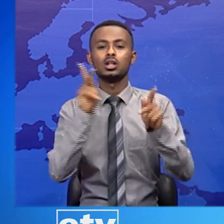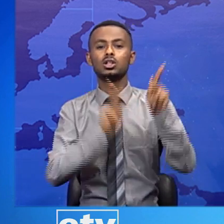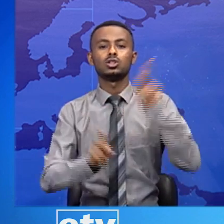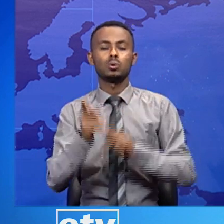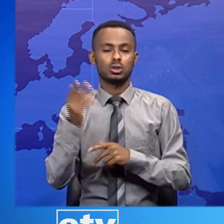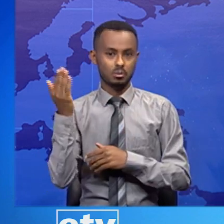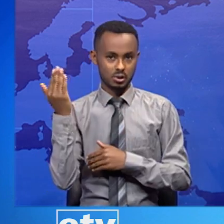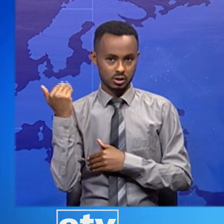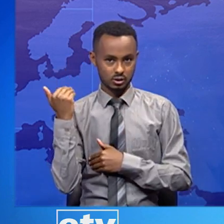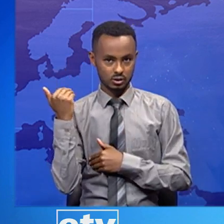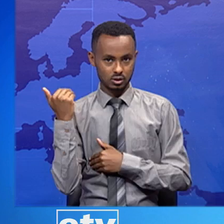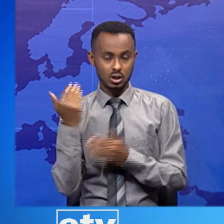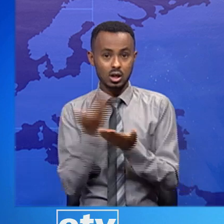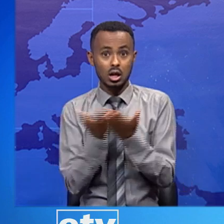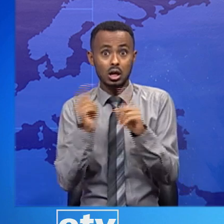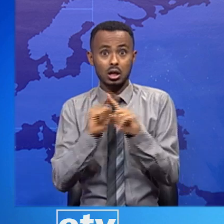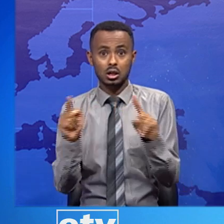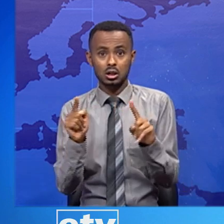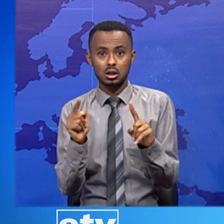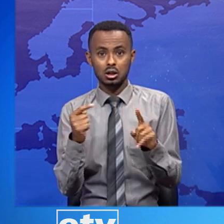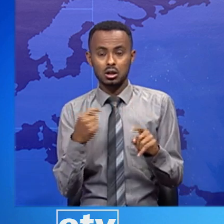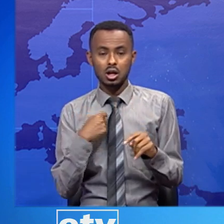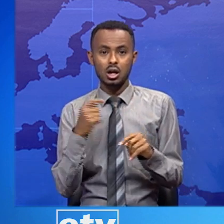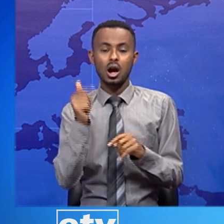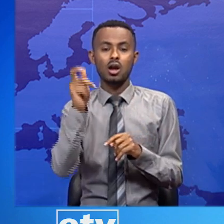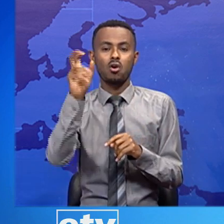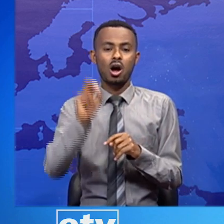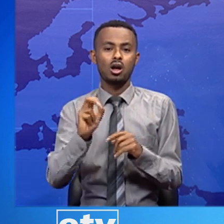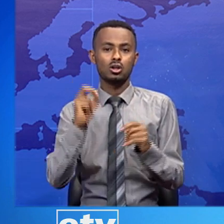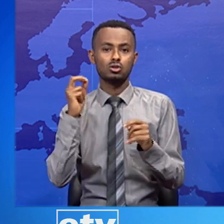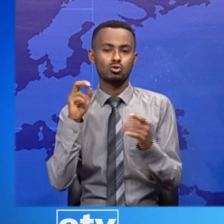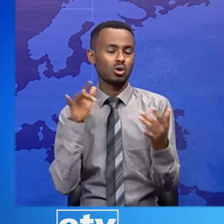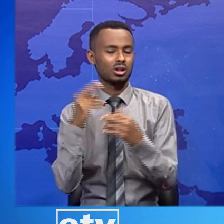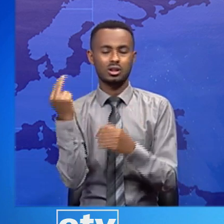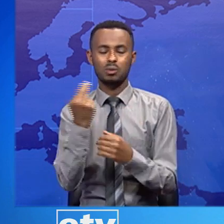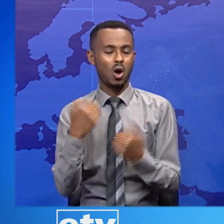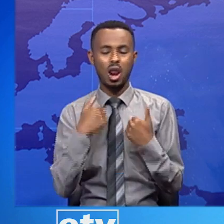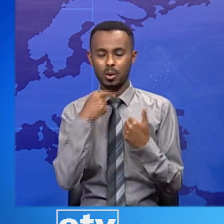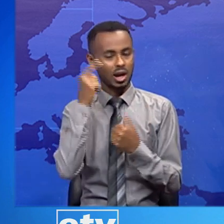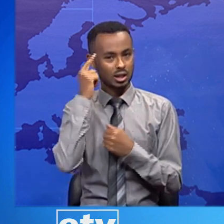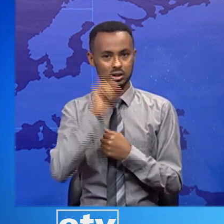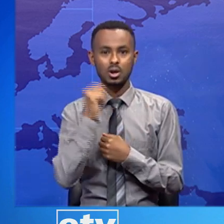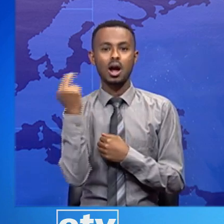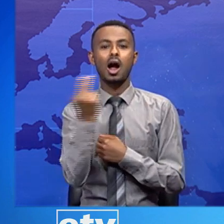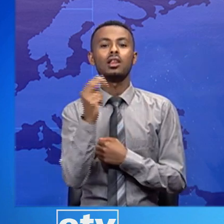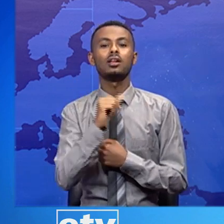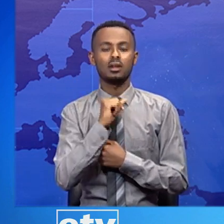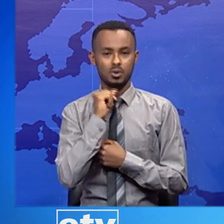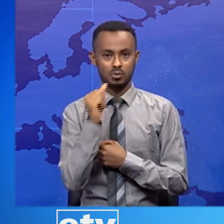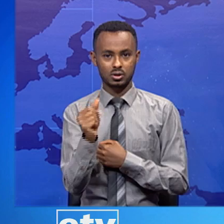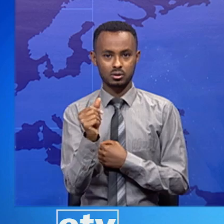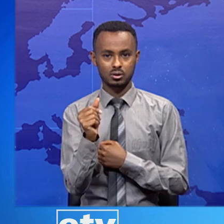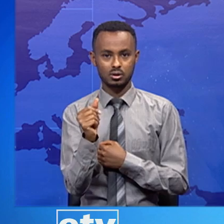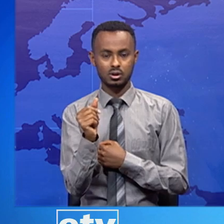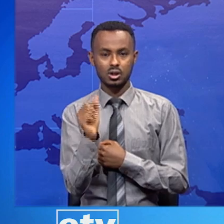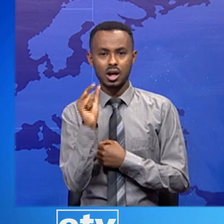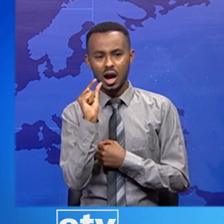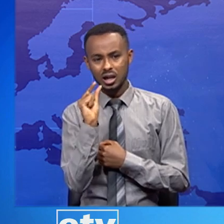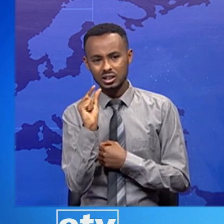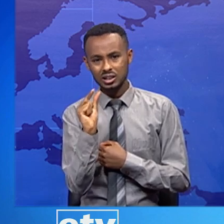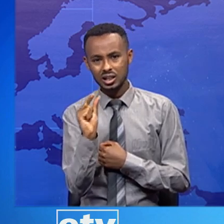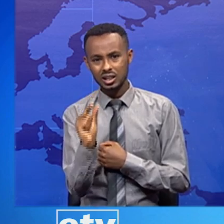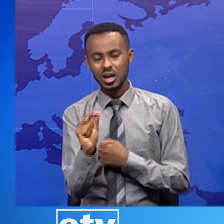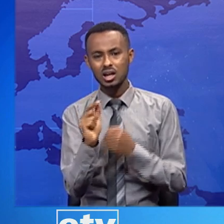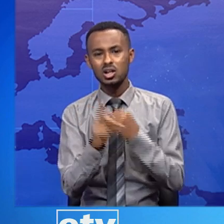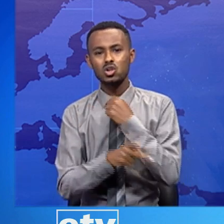ነበርን። ነገር ግን እኔ ከአድዋ ጦርነት የተጠቀምነው ነገር አለ ብዬ አላስብም። አልተጠቀምንበትም።